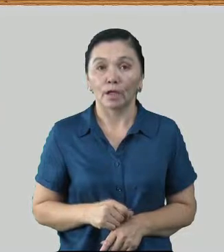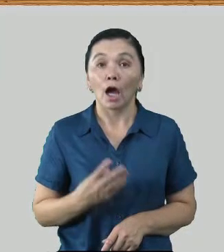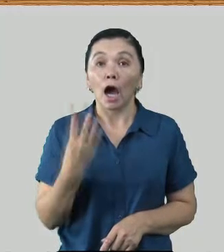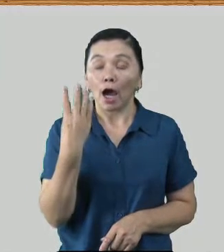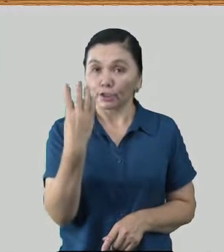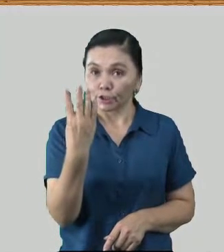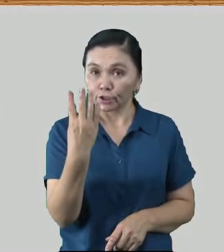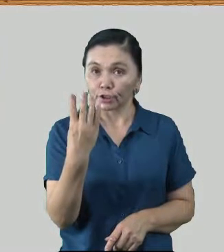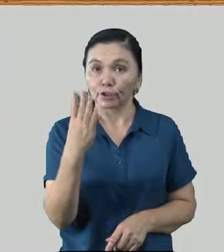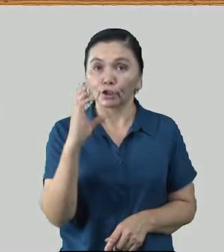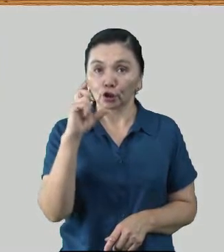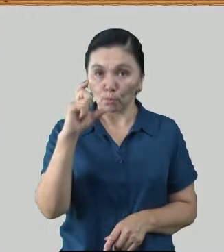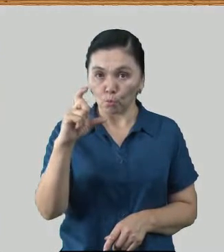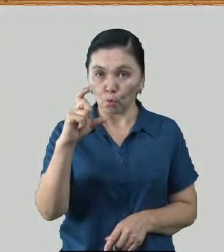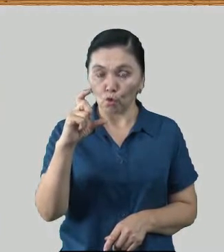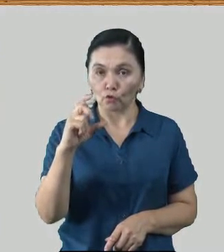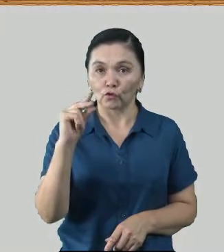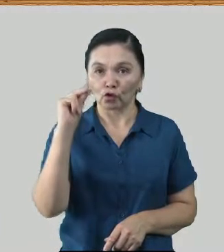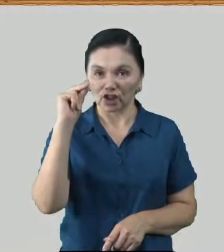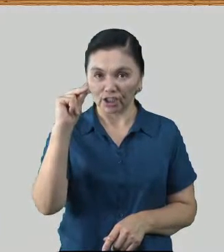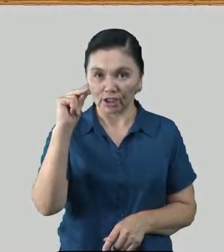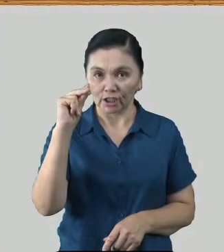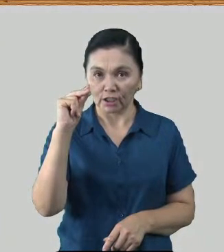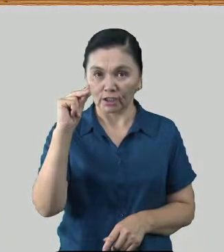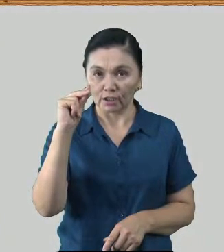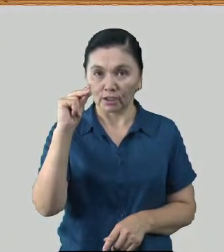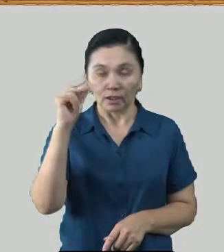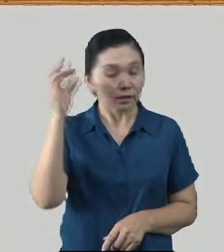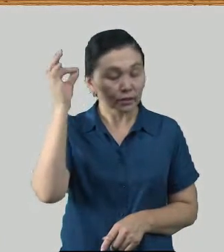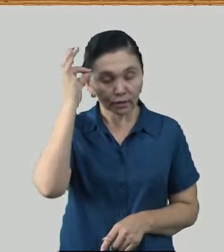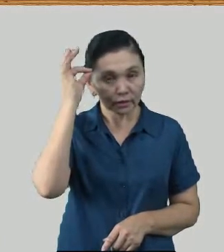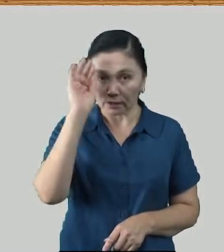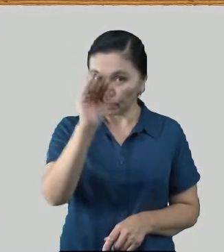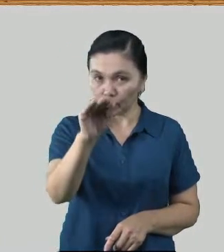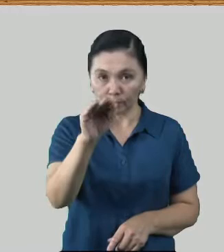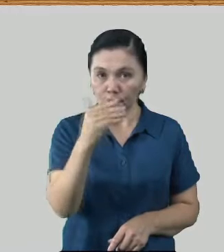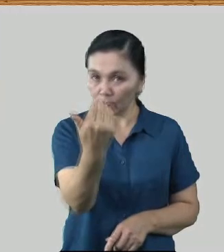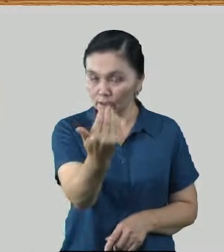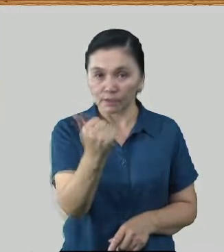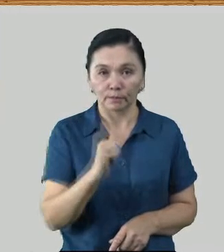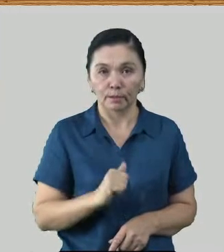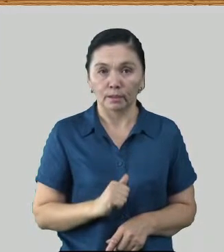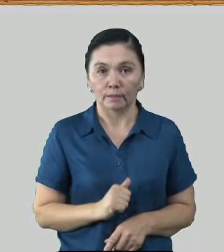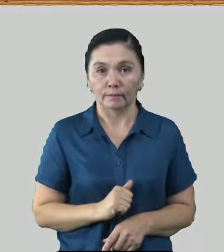А 4 букву Ч не напоминала тебе?